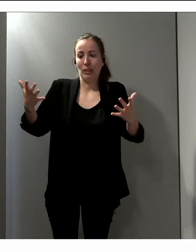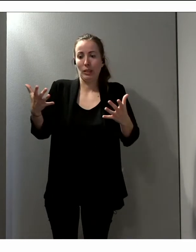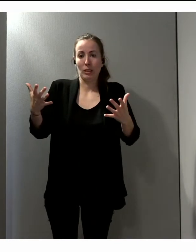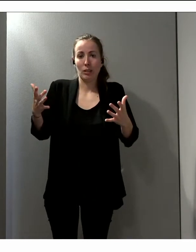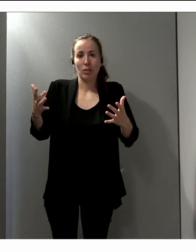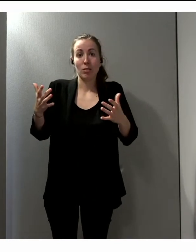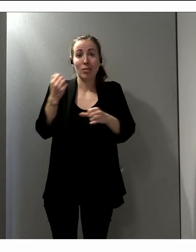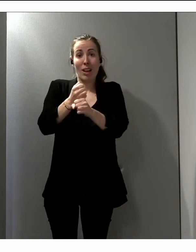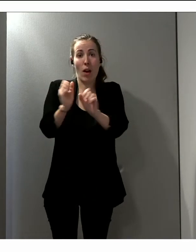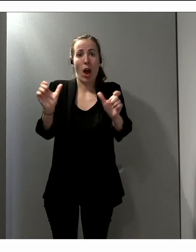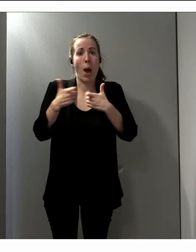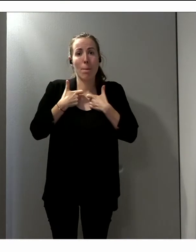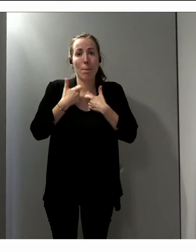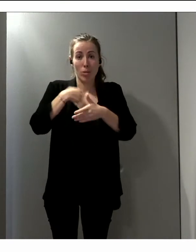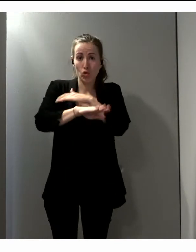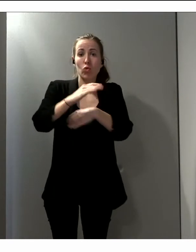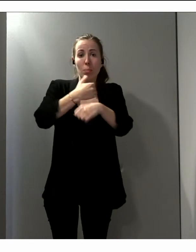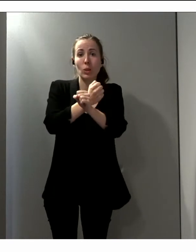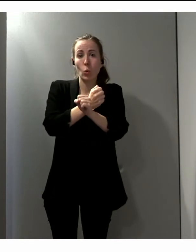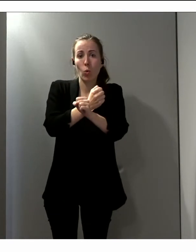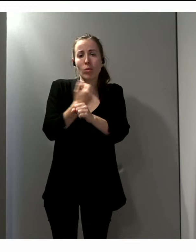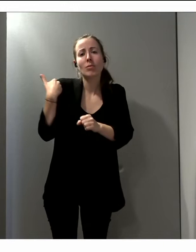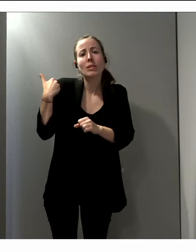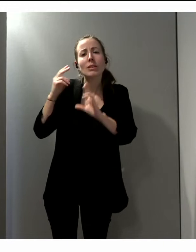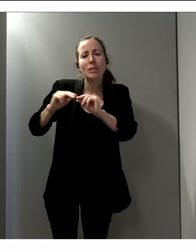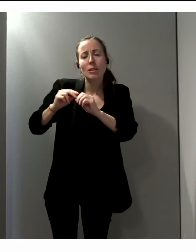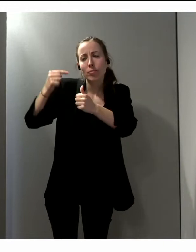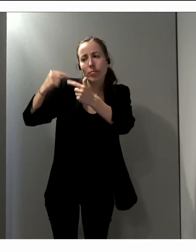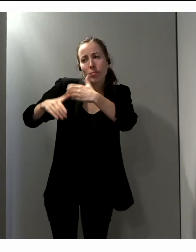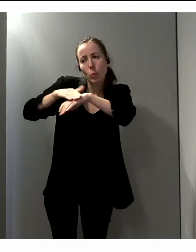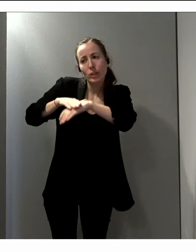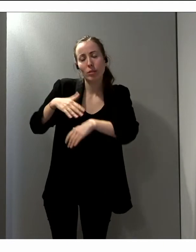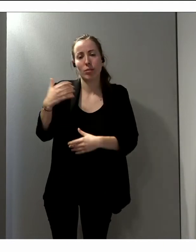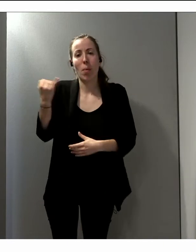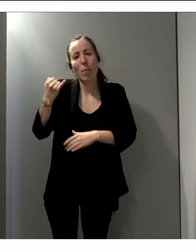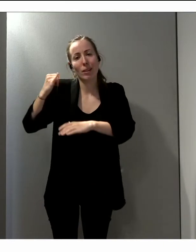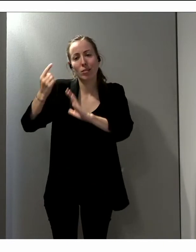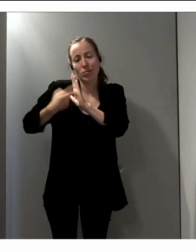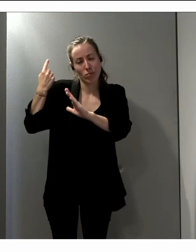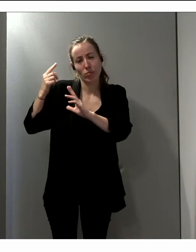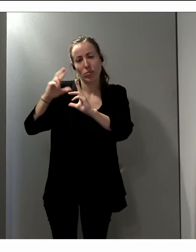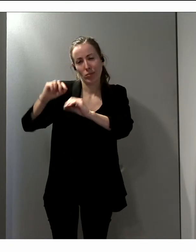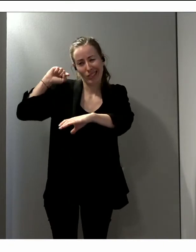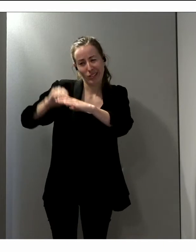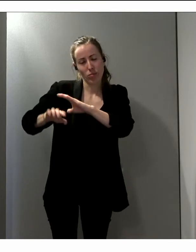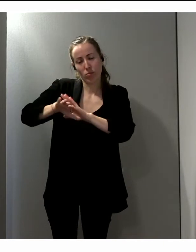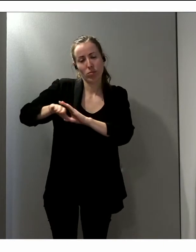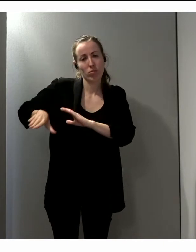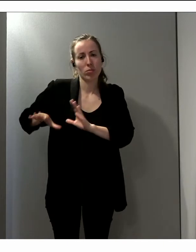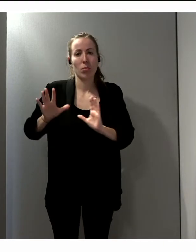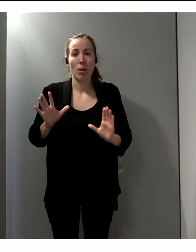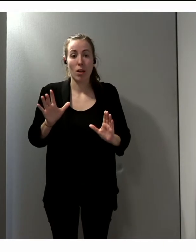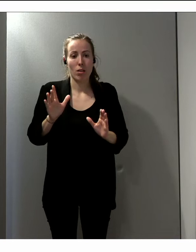accès au travail en détention pour les raisons qui ont été évoquées tout à l'heure et sur lesquelles je ne vais pas revenir. Et rapidement,